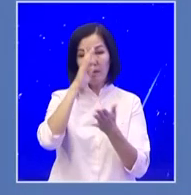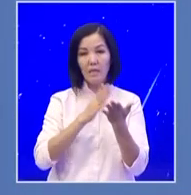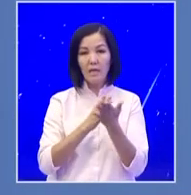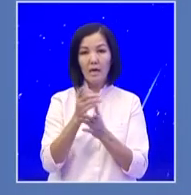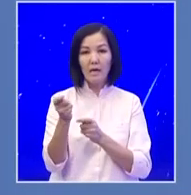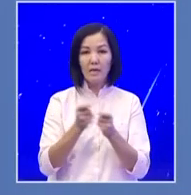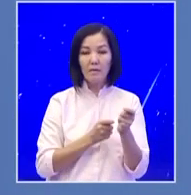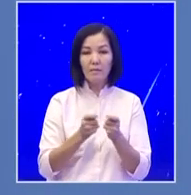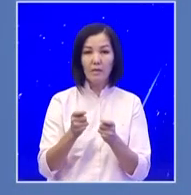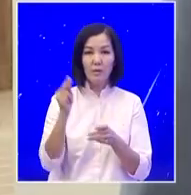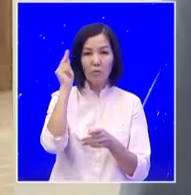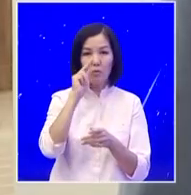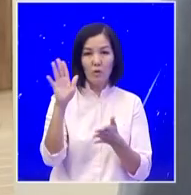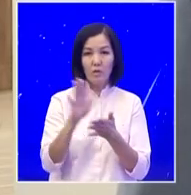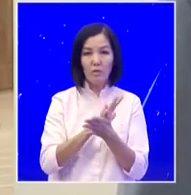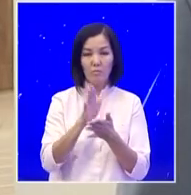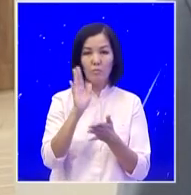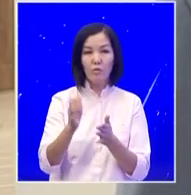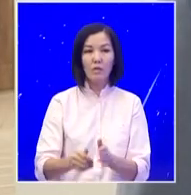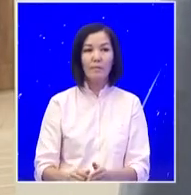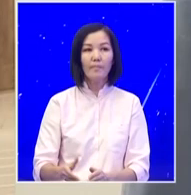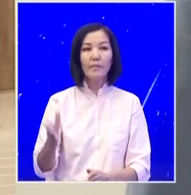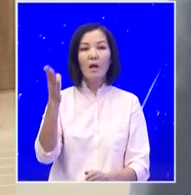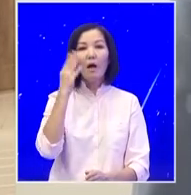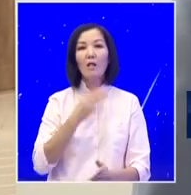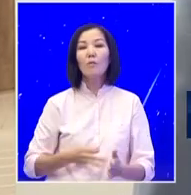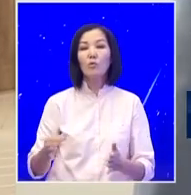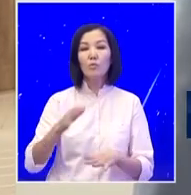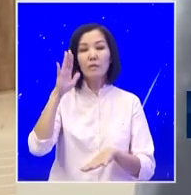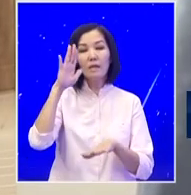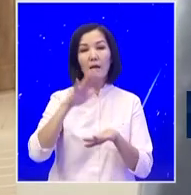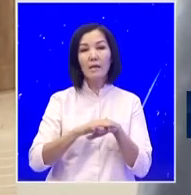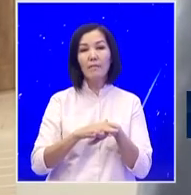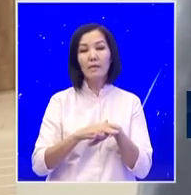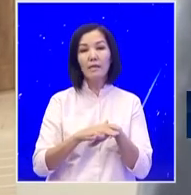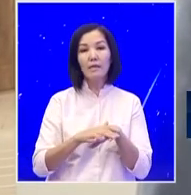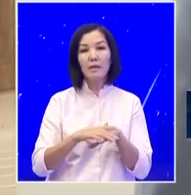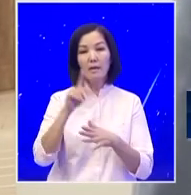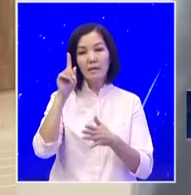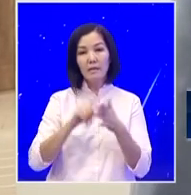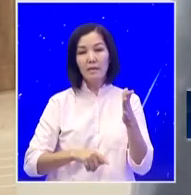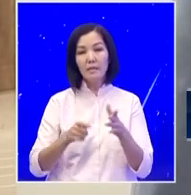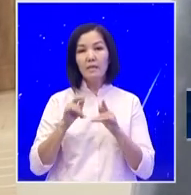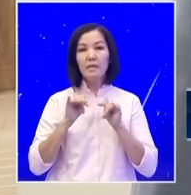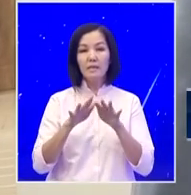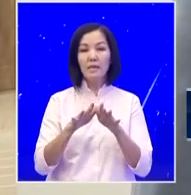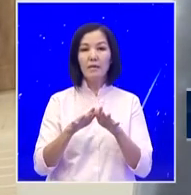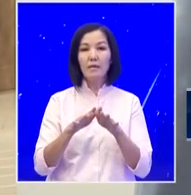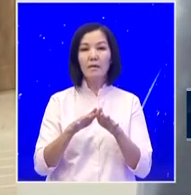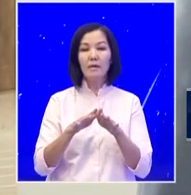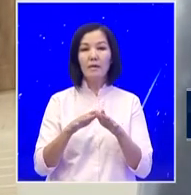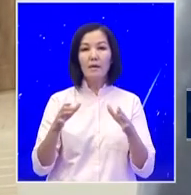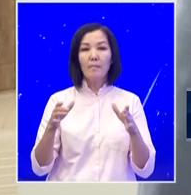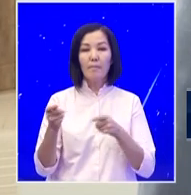әкімдігінің қаражат есебінен оқиды. Мен Алматы облысының әкімінің дін істері басқармасының бөлім басшысы болып қазіргі таңда жұмыс